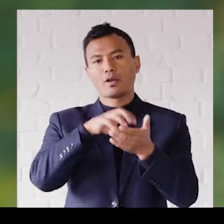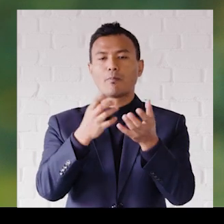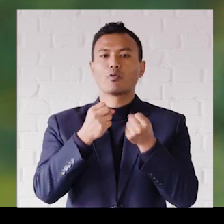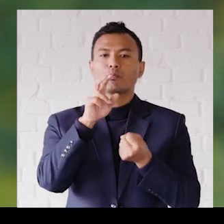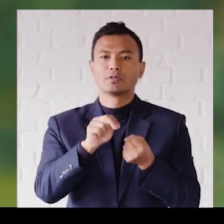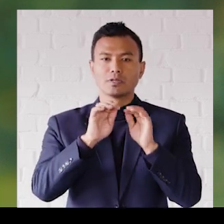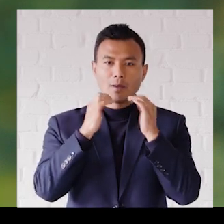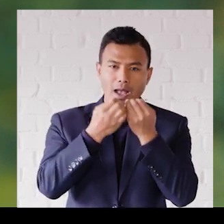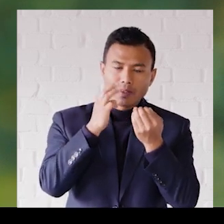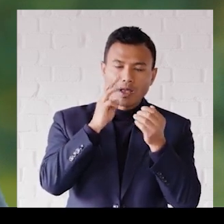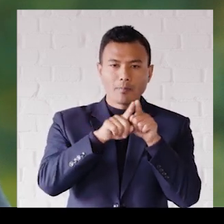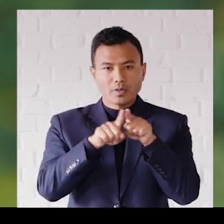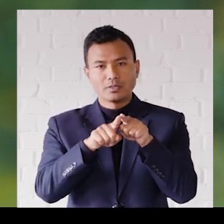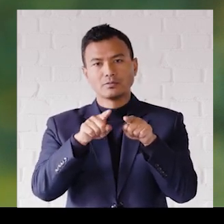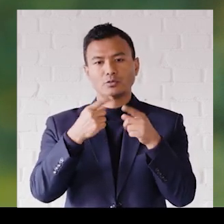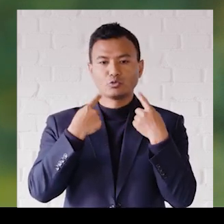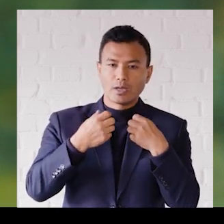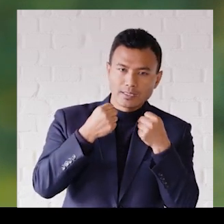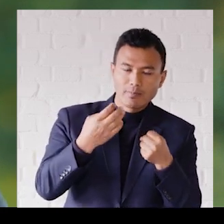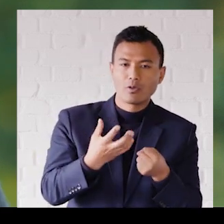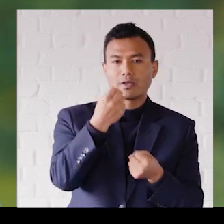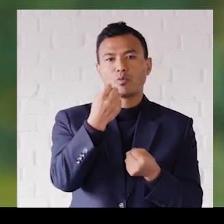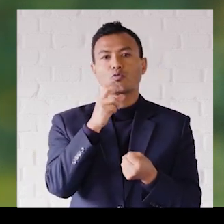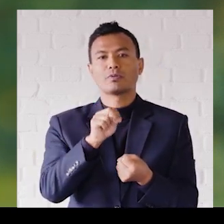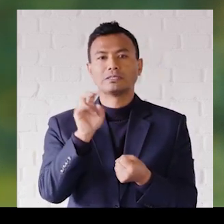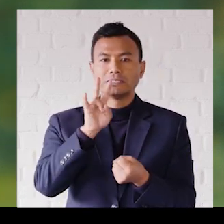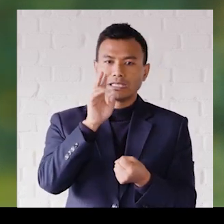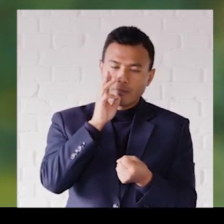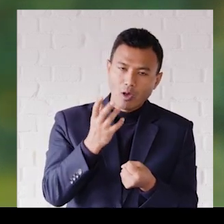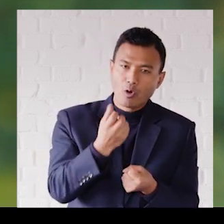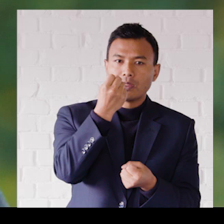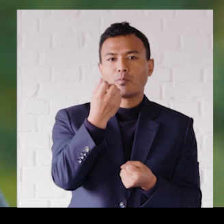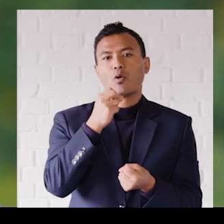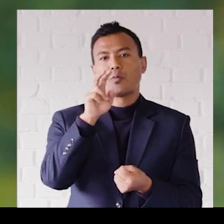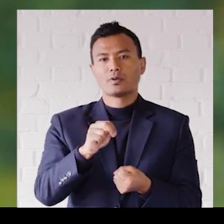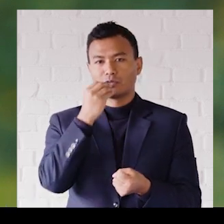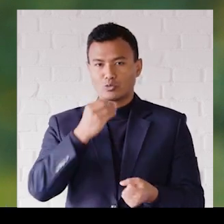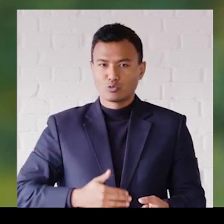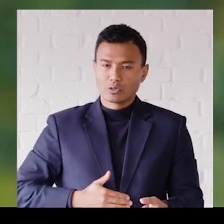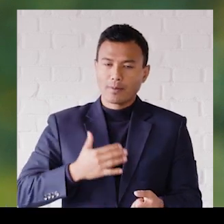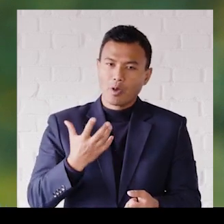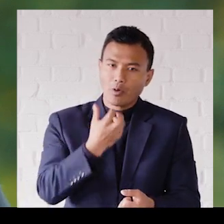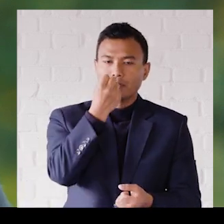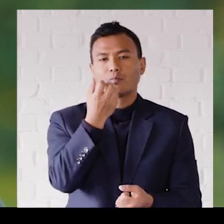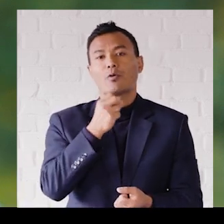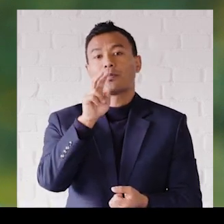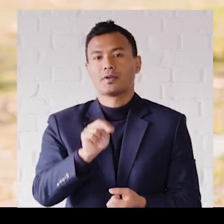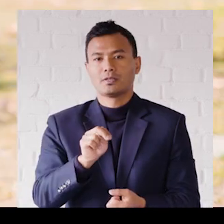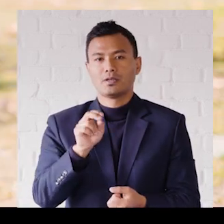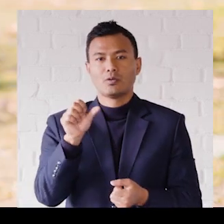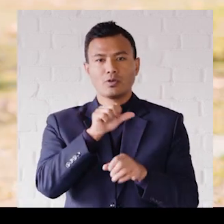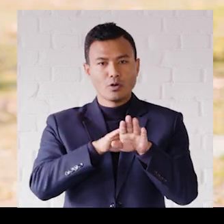चाहिए। उसको समाज में भी हक मिलना चाहिए, स्वास्थ्य में भी हक मिलना चाहिए, शिक्षा में भी उसको हक मिलना चाहिए, रोजगार में भी उसको हक मिलना